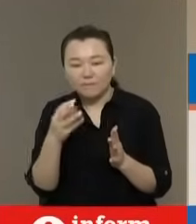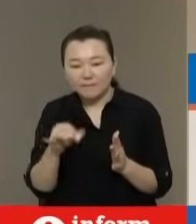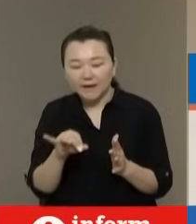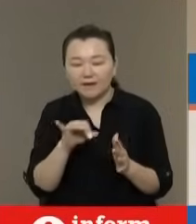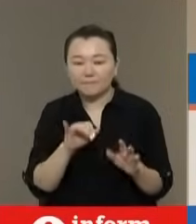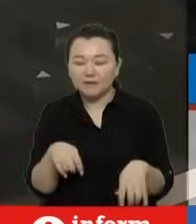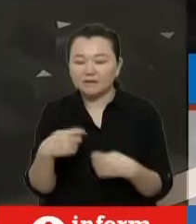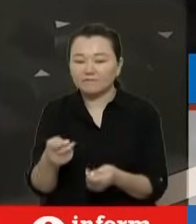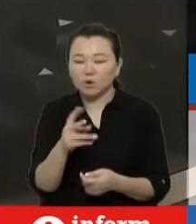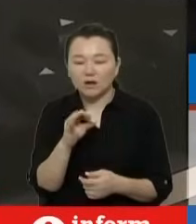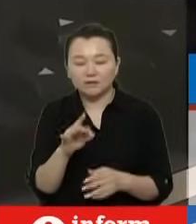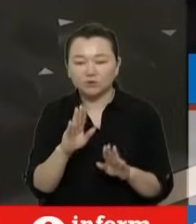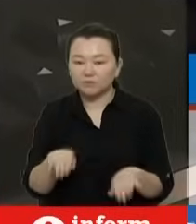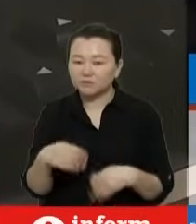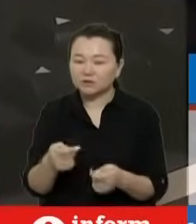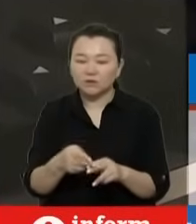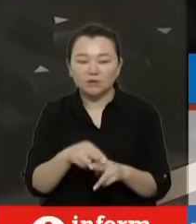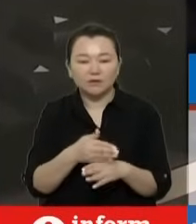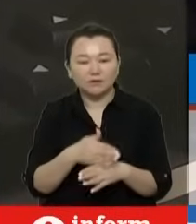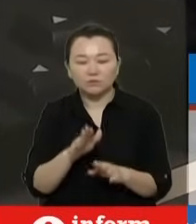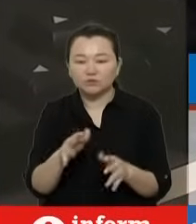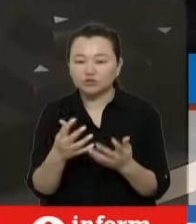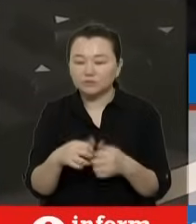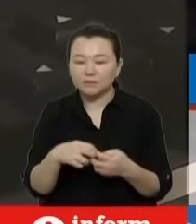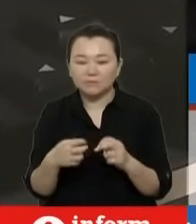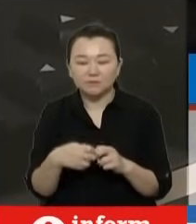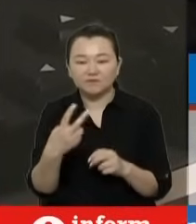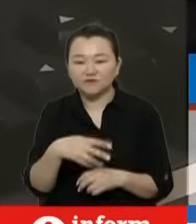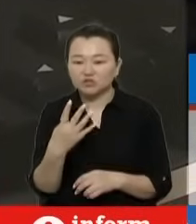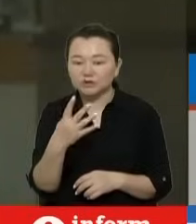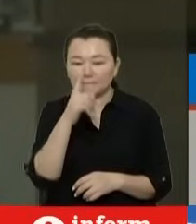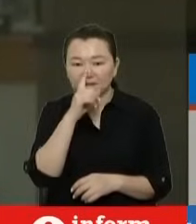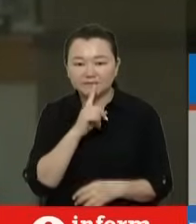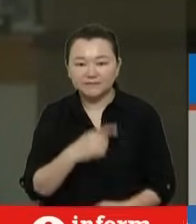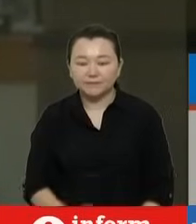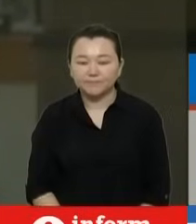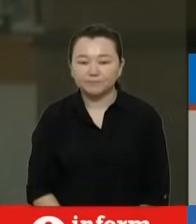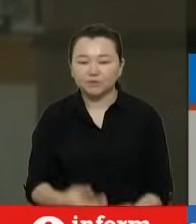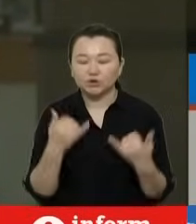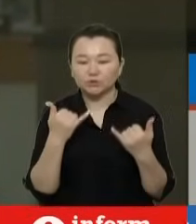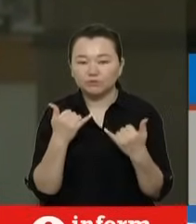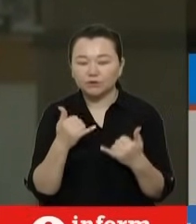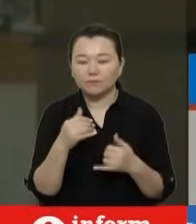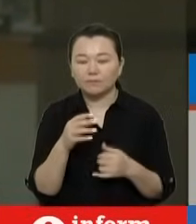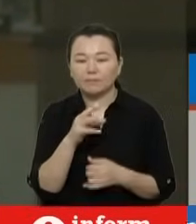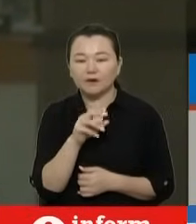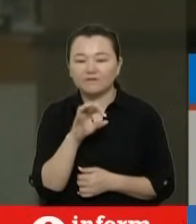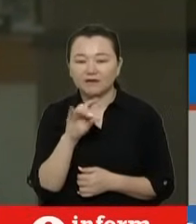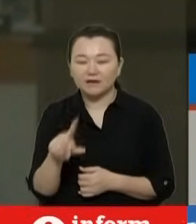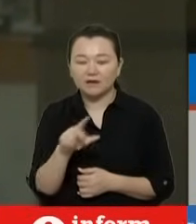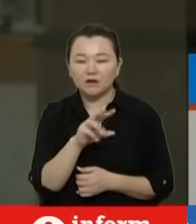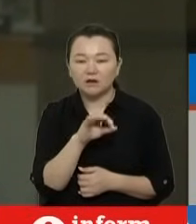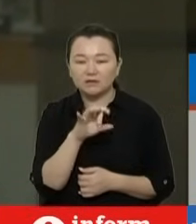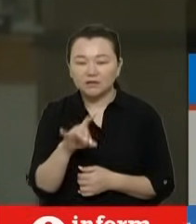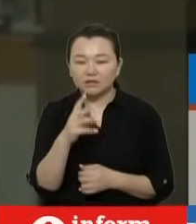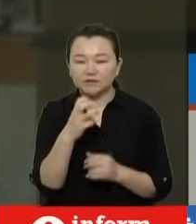передавать коллекторам разрешат только те кредиты, которые числятся проблемными 24 месяца. На сегодня портфель коллекторов порядка